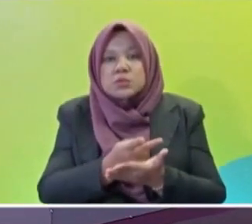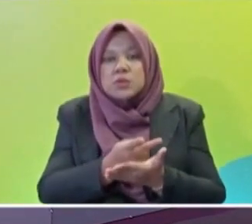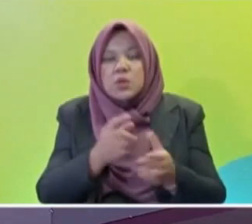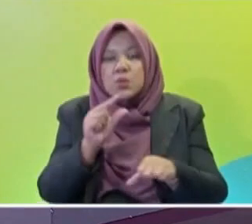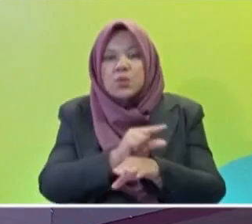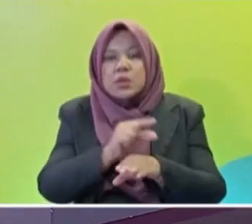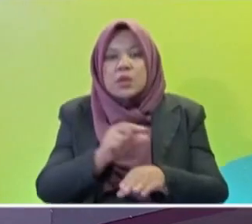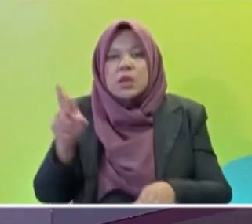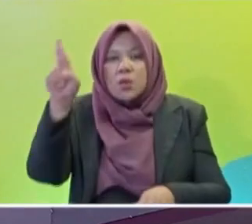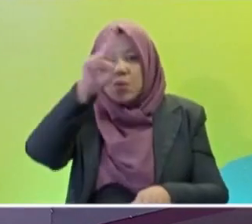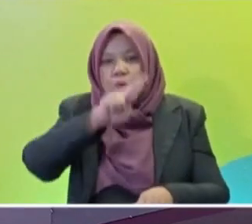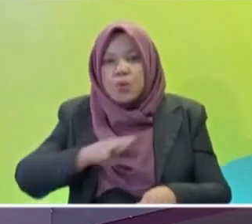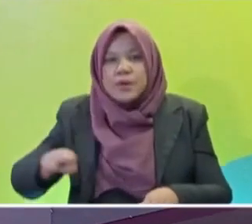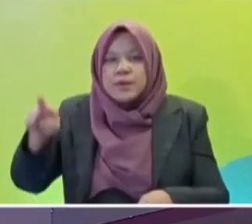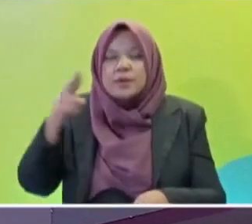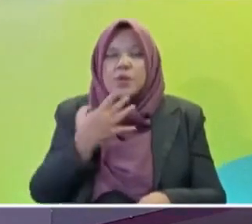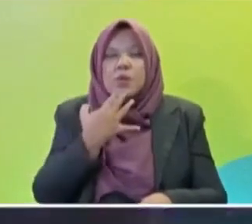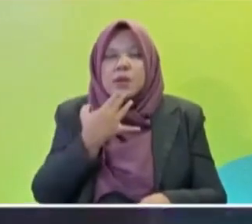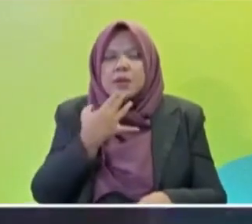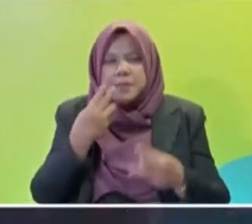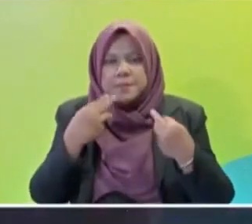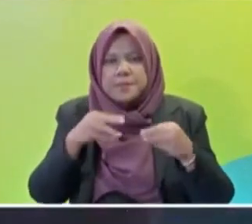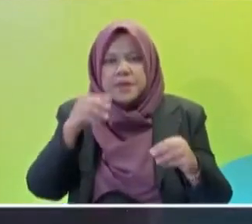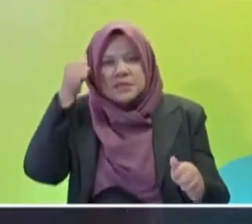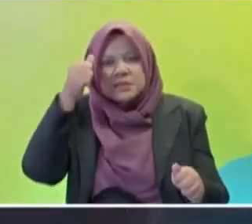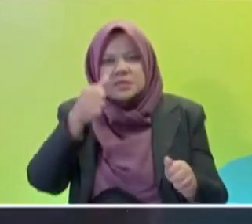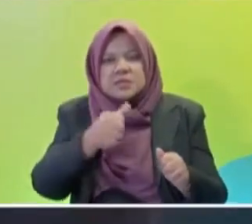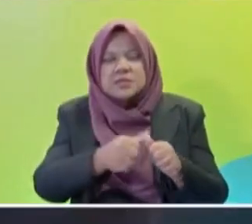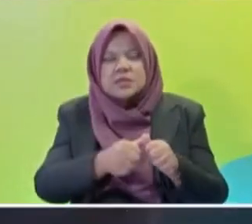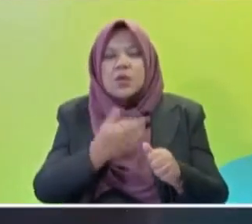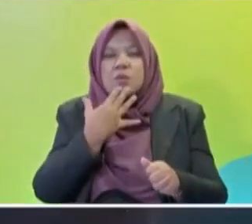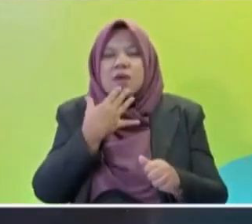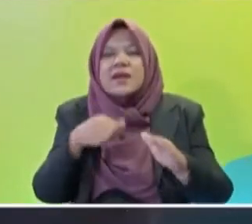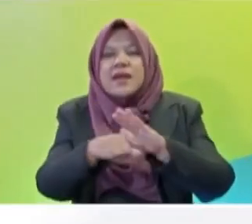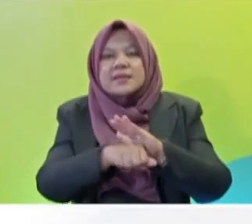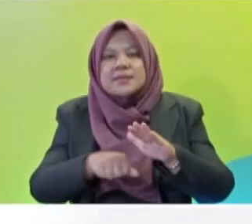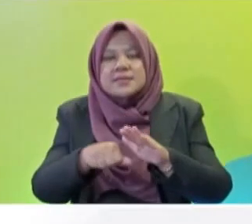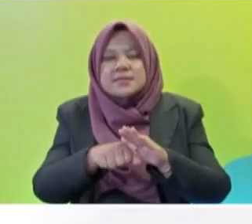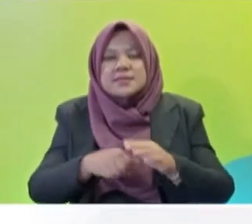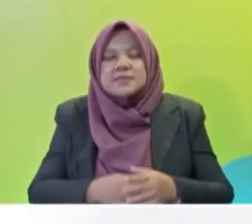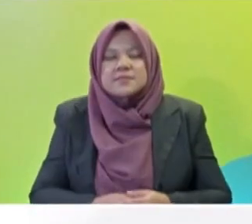warnanya kepada murid-murid masih ingat tak apa itu warna asas siapa